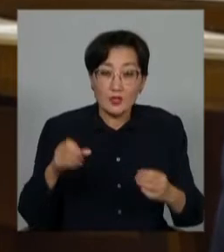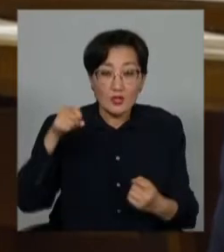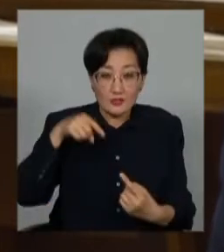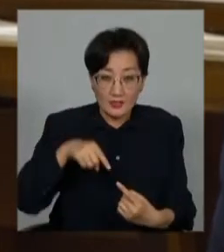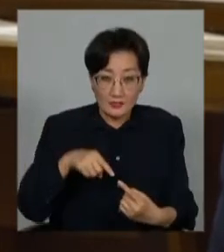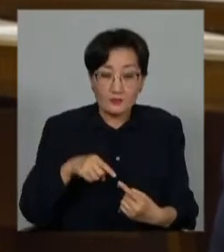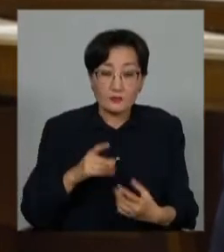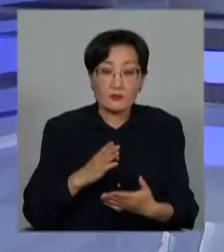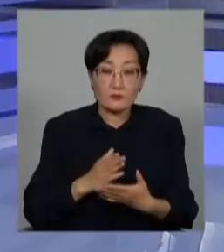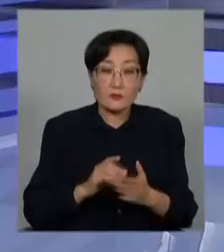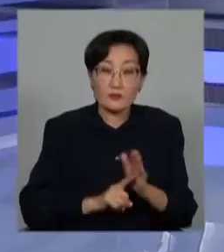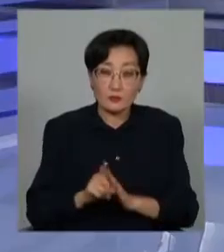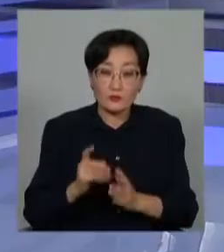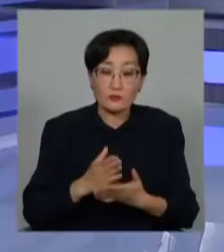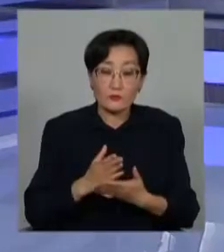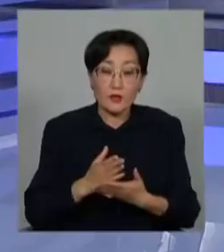тұспа-тұс келіп отыр.